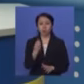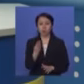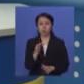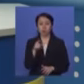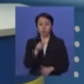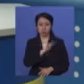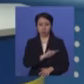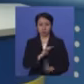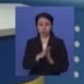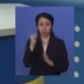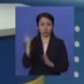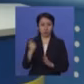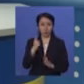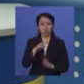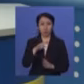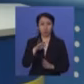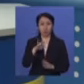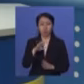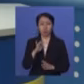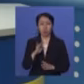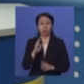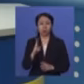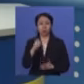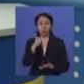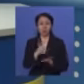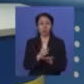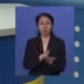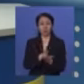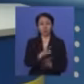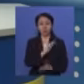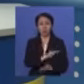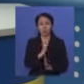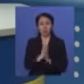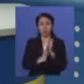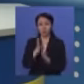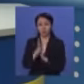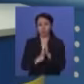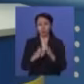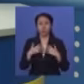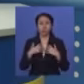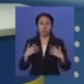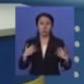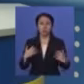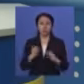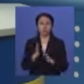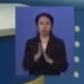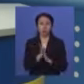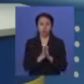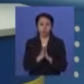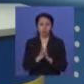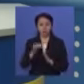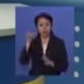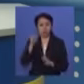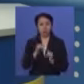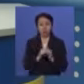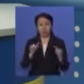Здесь работает фермерское хозяйство «Женебеков и компания». Главные направления деятельности – растениеводство и животноводство. Кроме